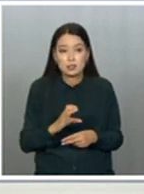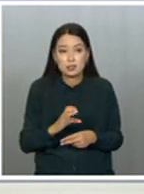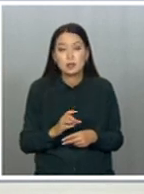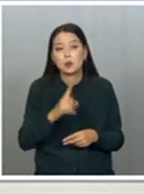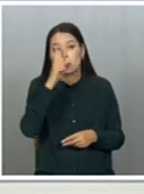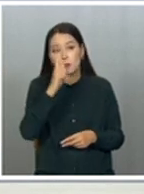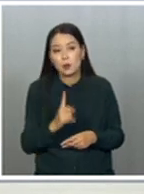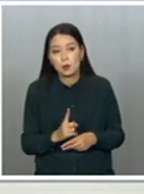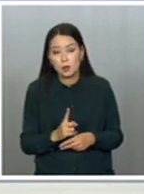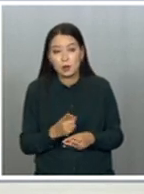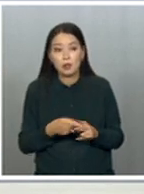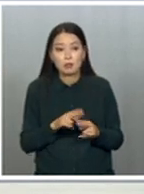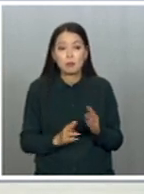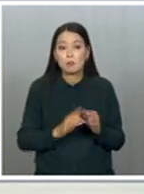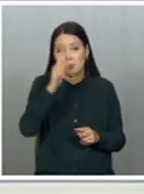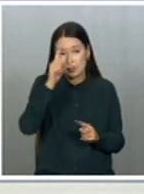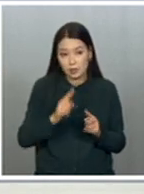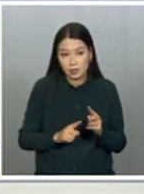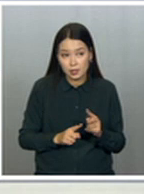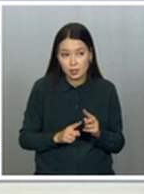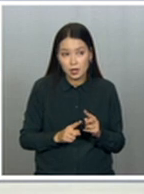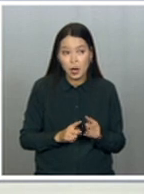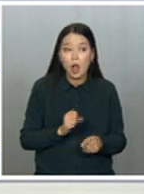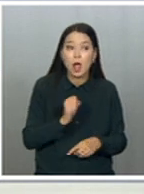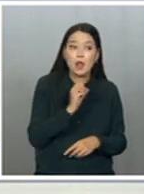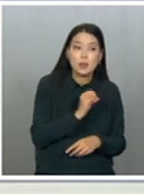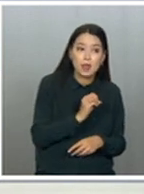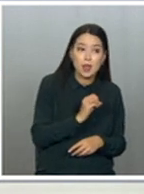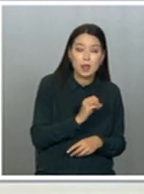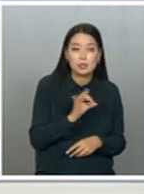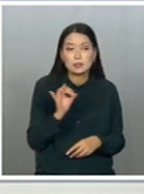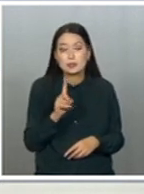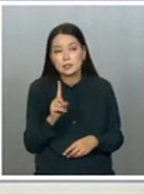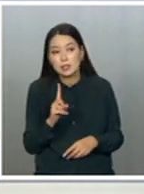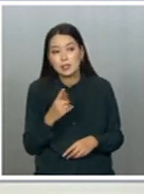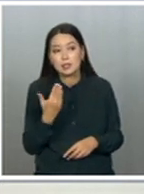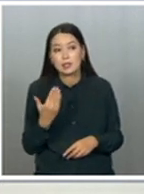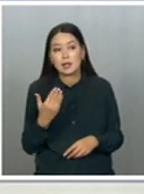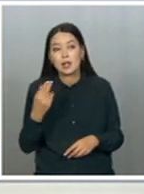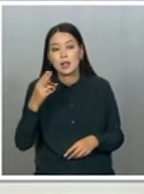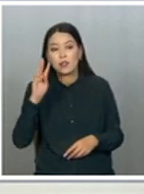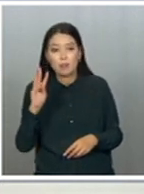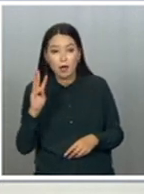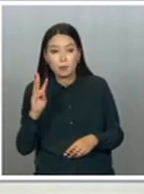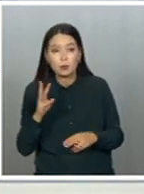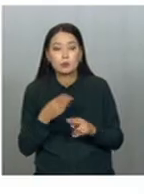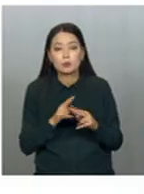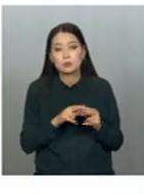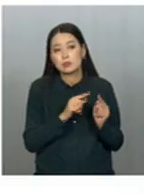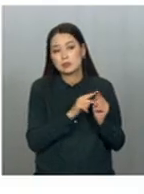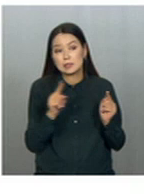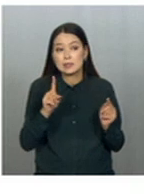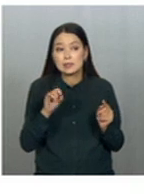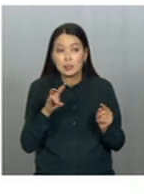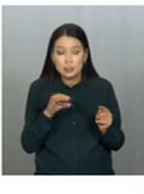белгілері биіктік, ал E, Z, W бөліктері азимутты береді.